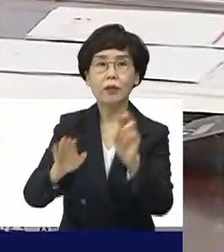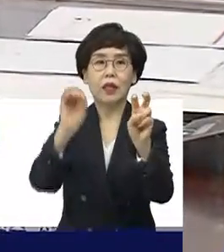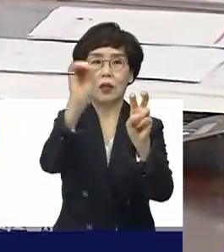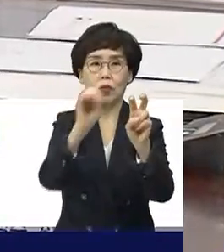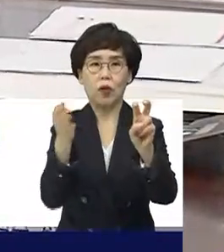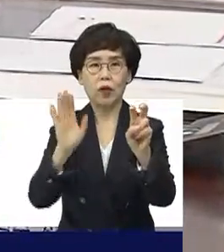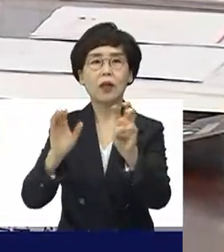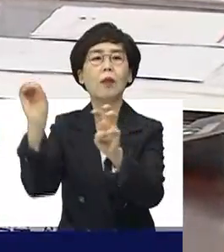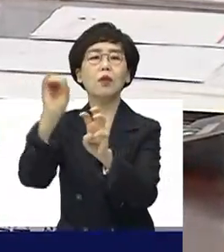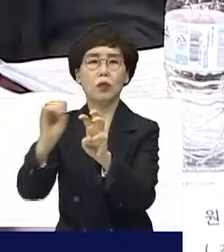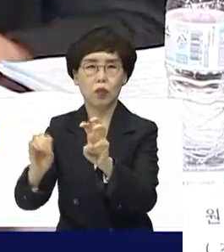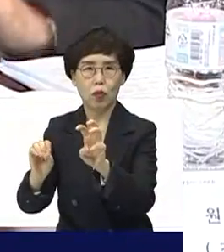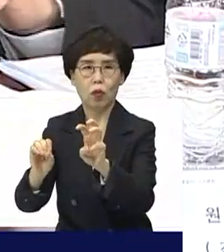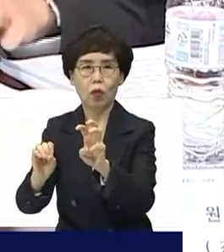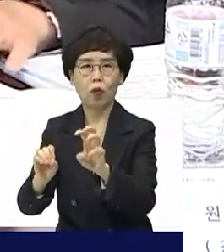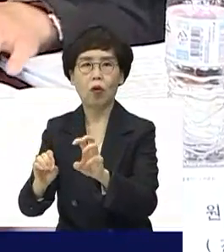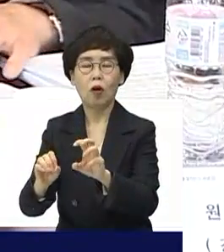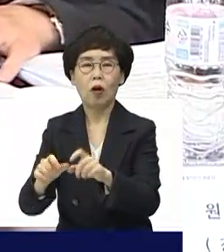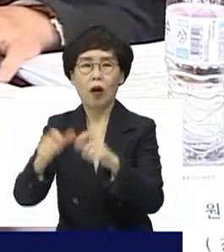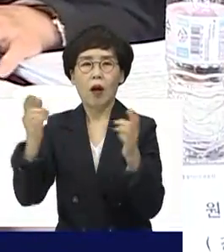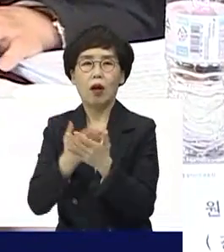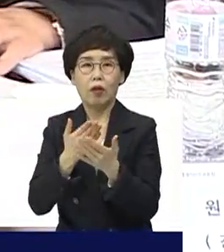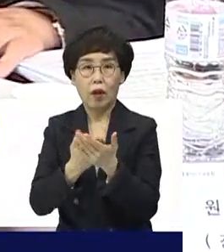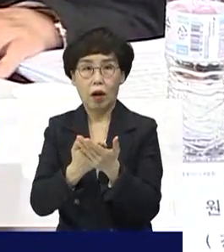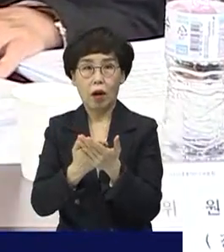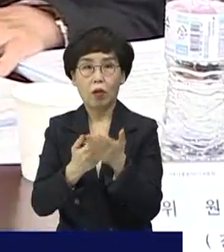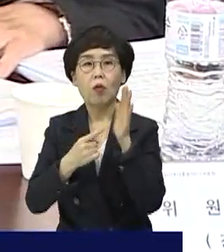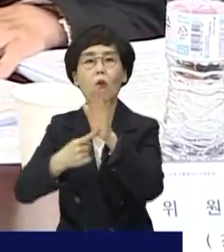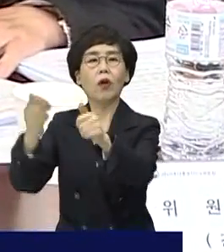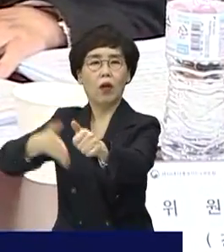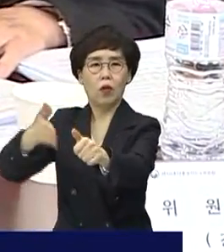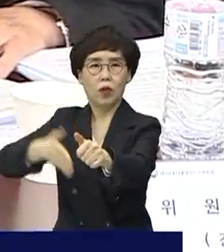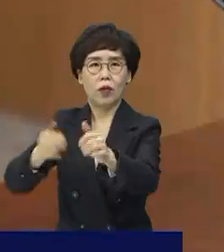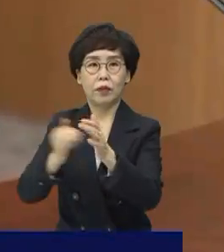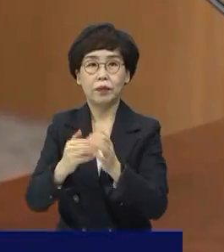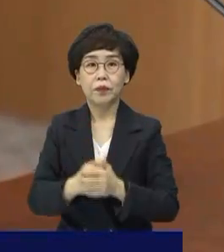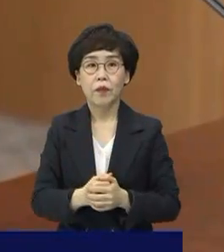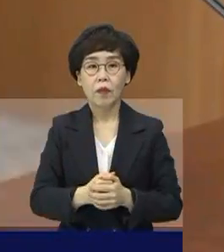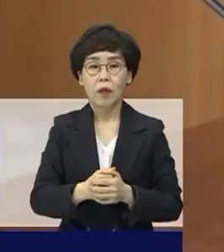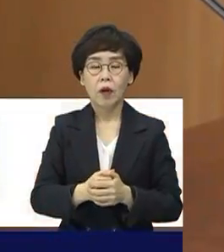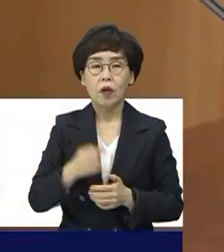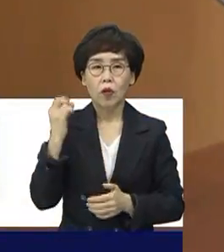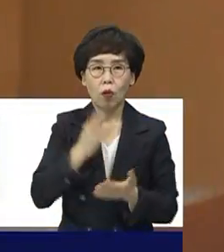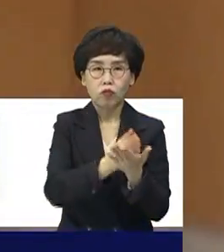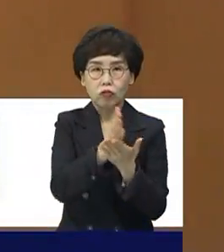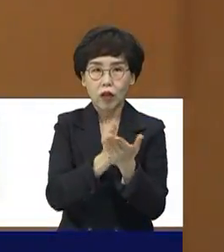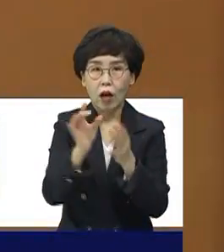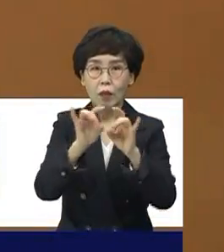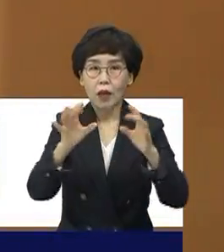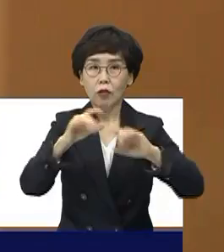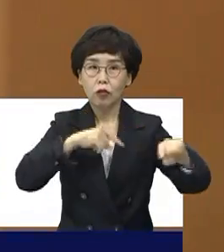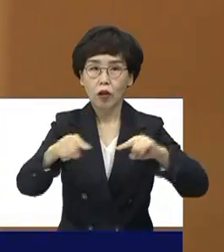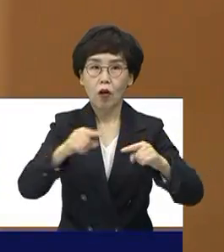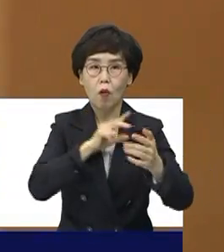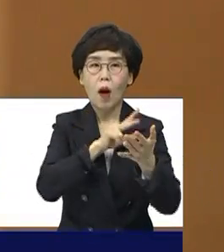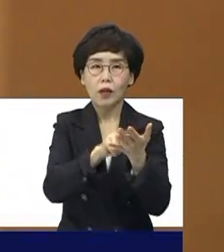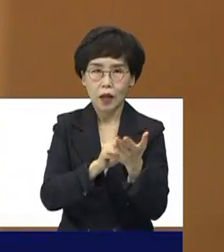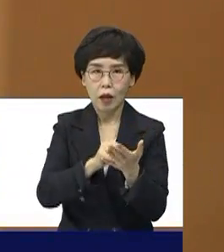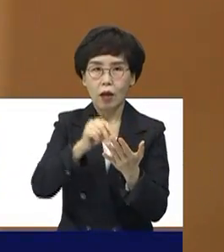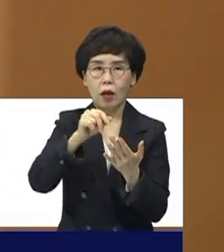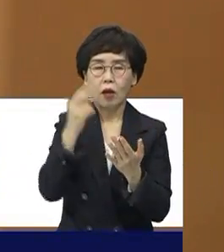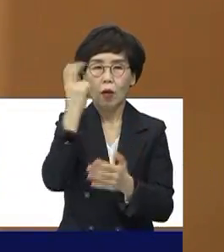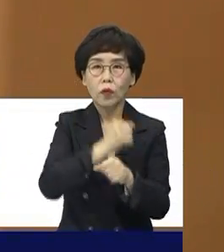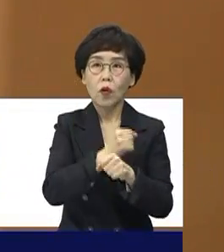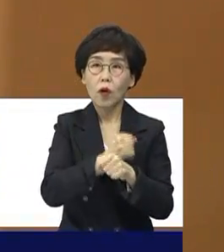20%에서 30%로 확대해달라고 공개 요청하기도 했습니다. 인수위는 분과별 국정과제를 검토해 다음 달